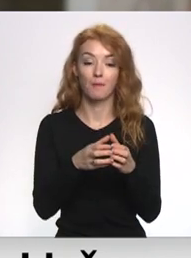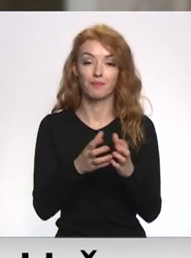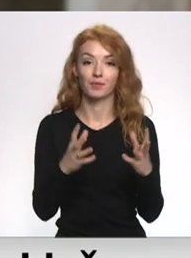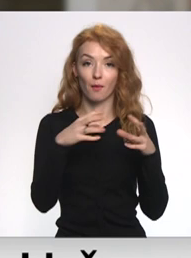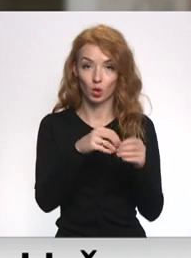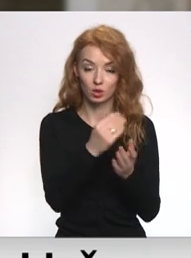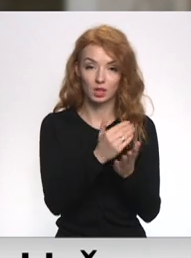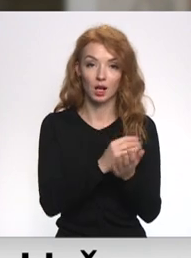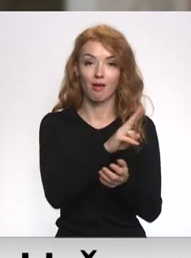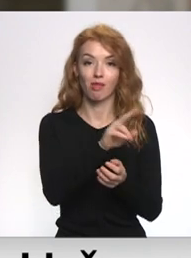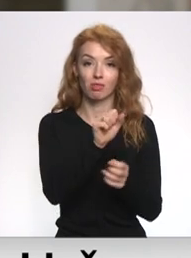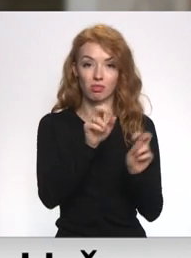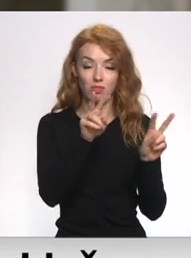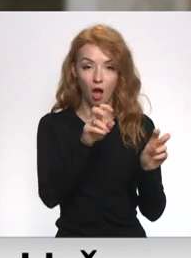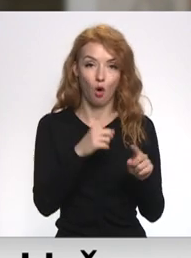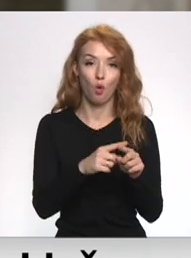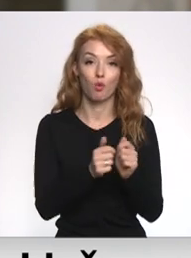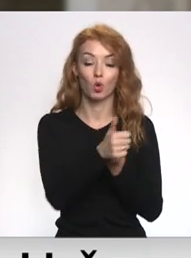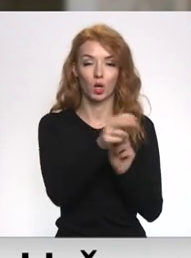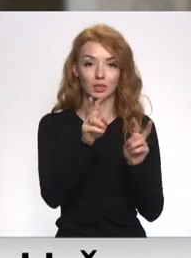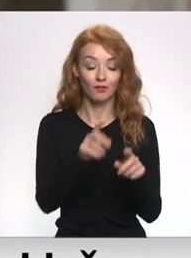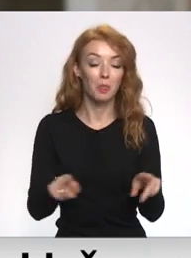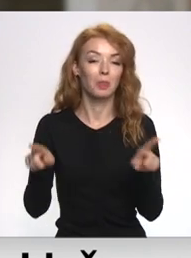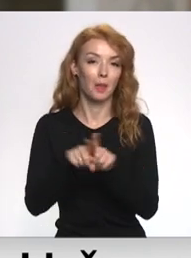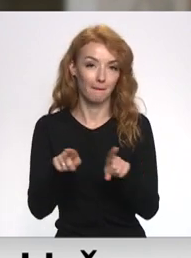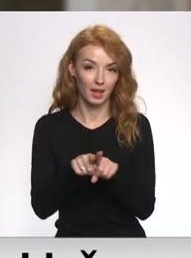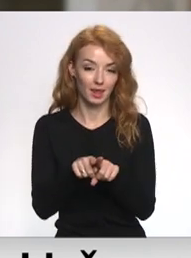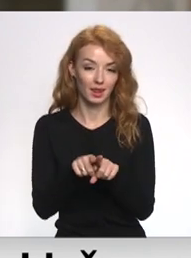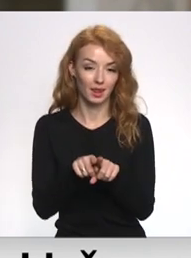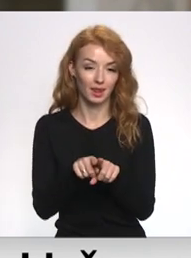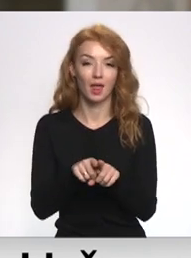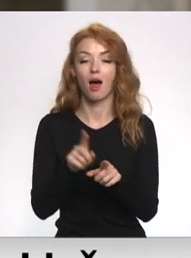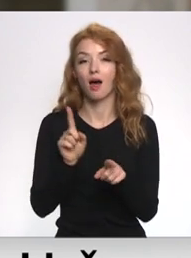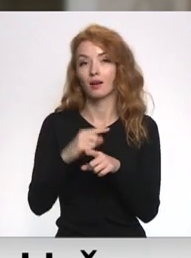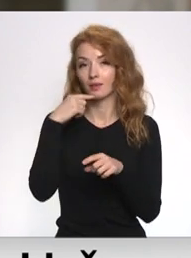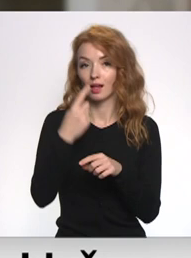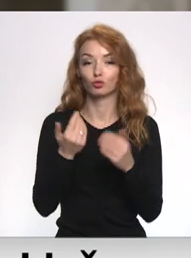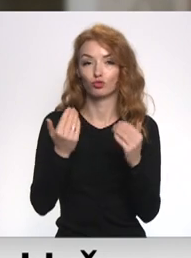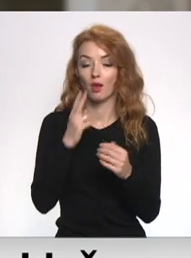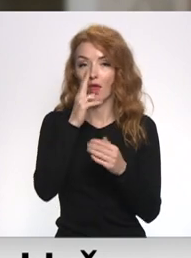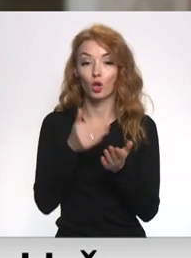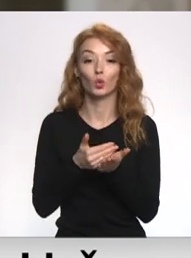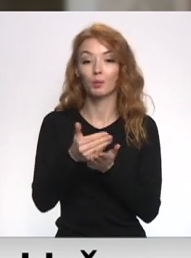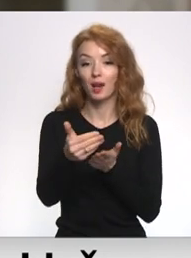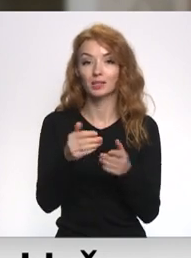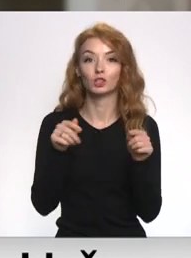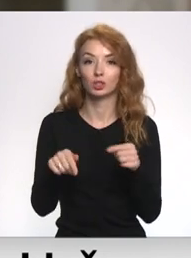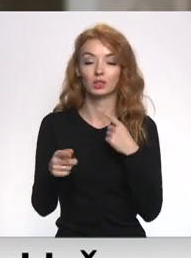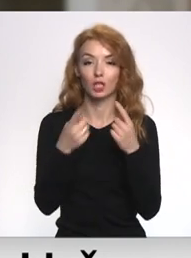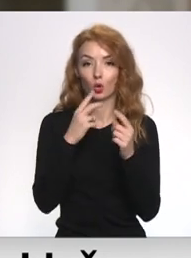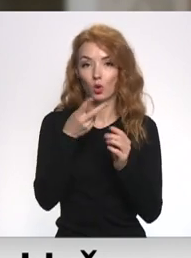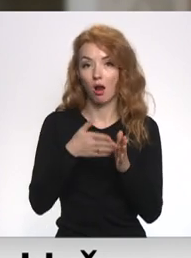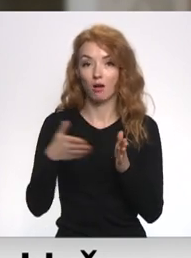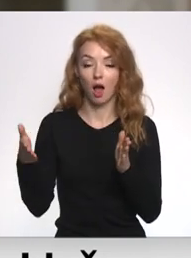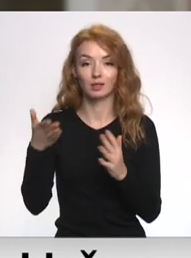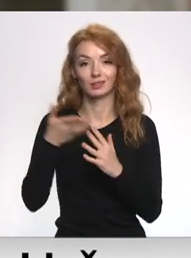apvienotiem sarakstam Nacionālajai apvienībai un progresīvajiem. Tāpat arī uzsvēra, ka šonadēļ turpināsies šis saruna otrais raunds